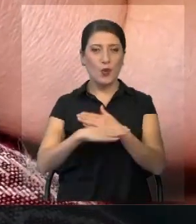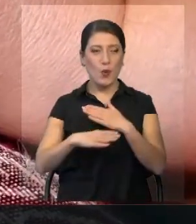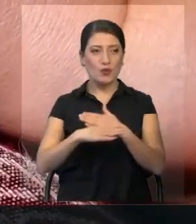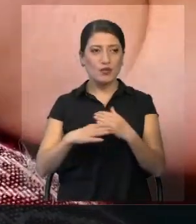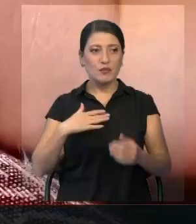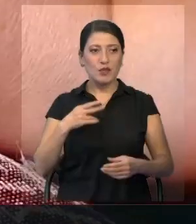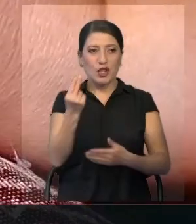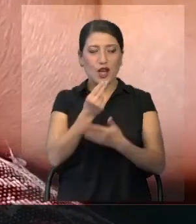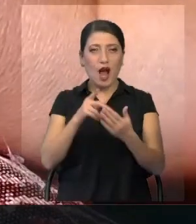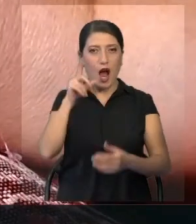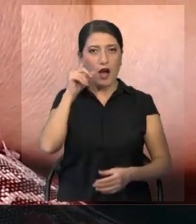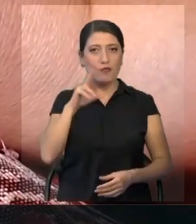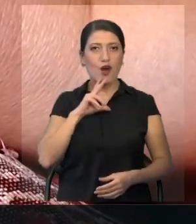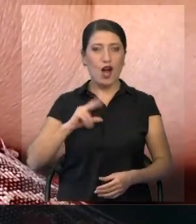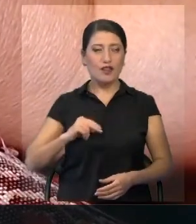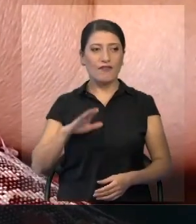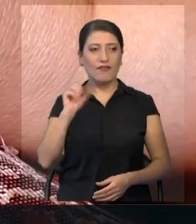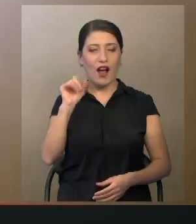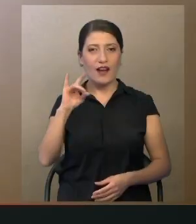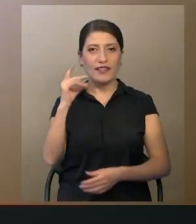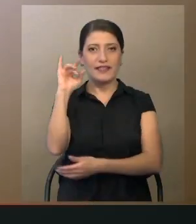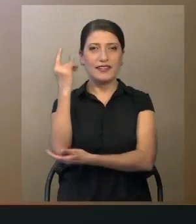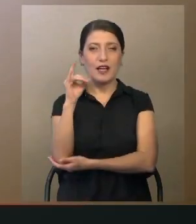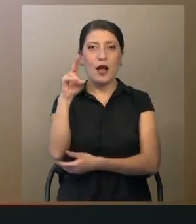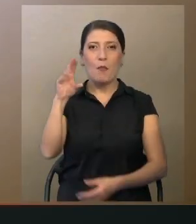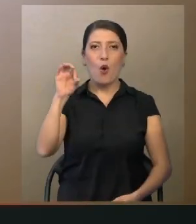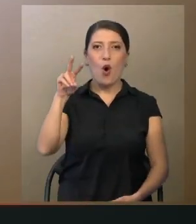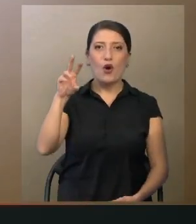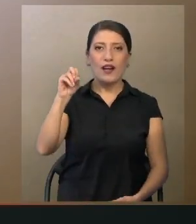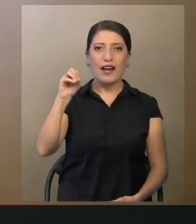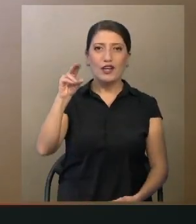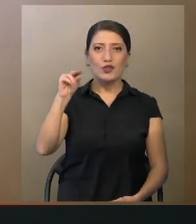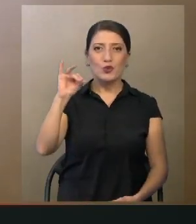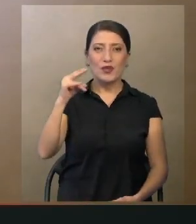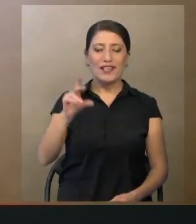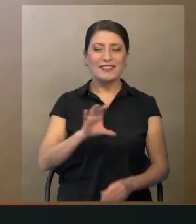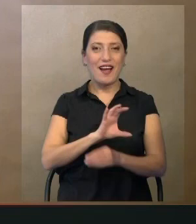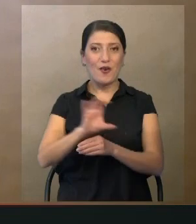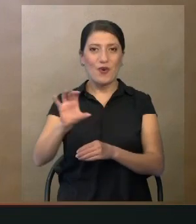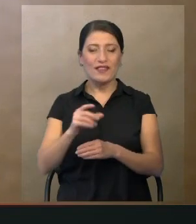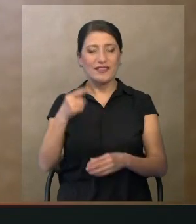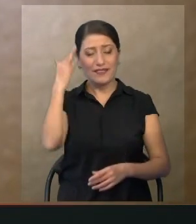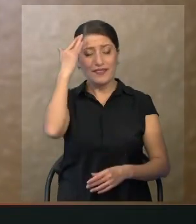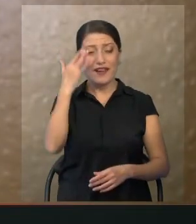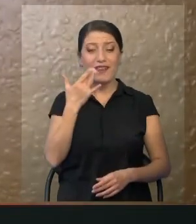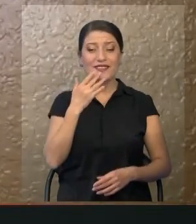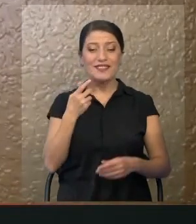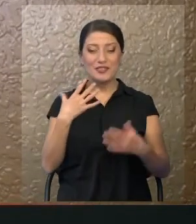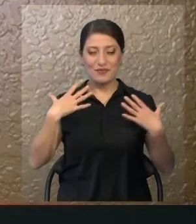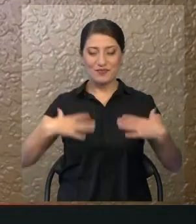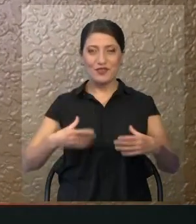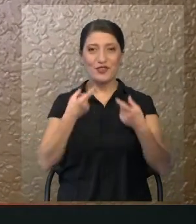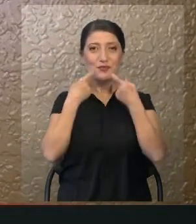սա։ Վալիայի տիկնիկները նաև Ռուսաստան, Պոլե Չուդես են հասել, ինքը երազանք ունի, որ ազգային տարազով իր